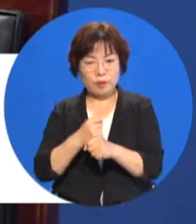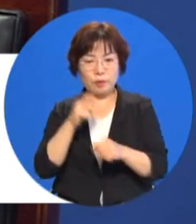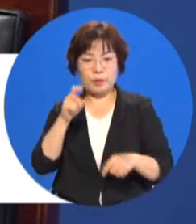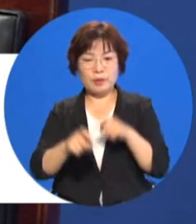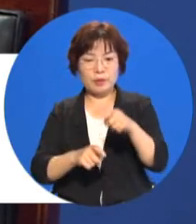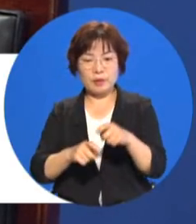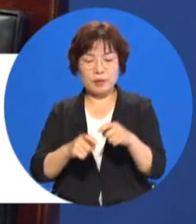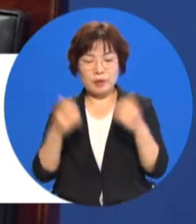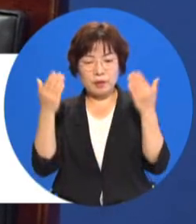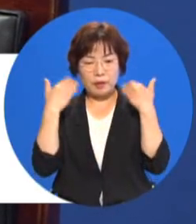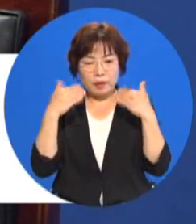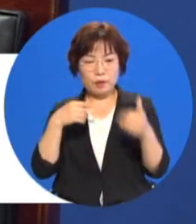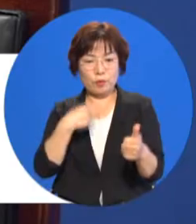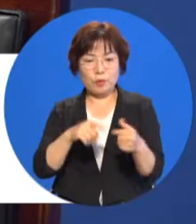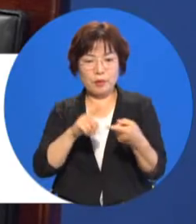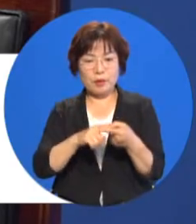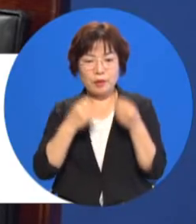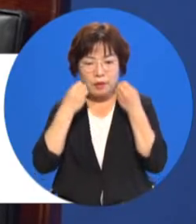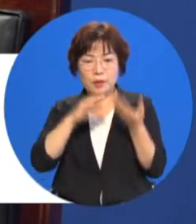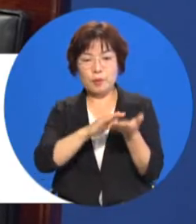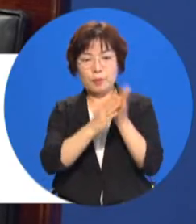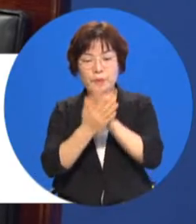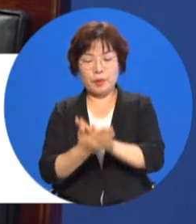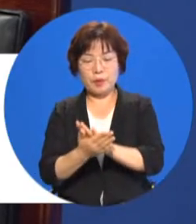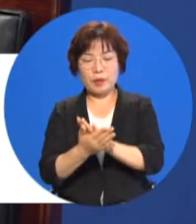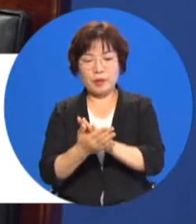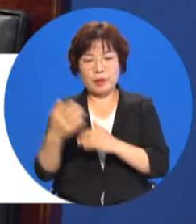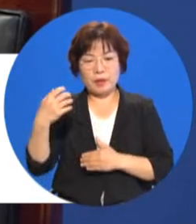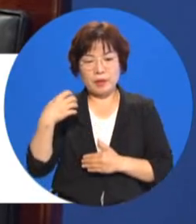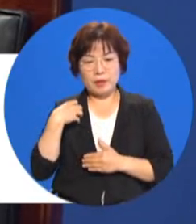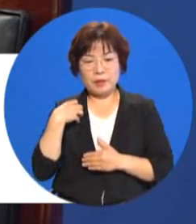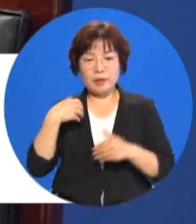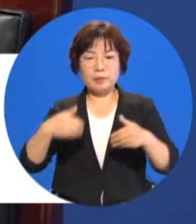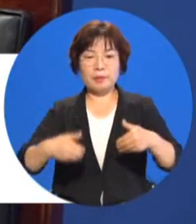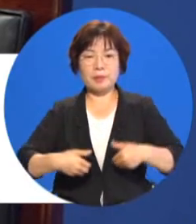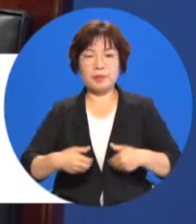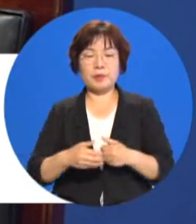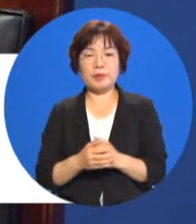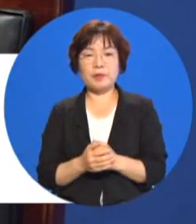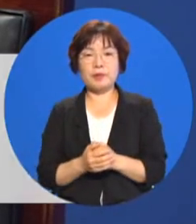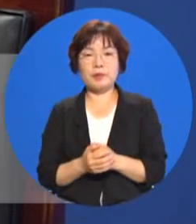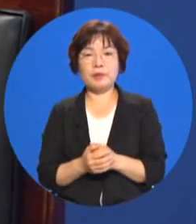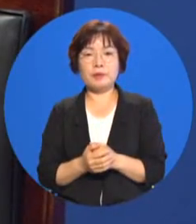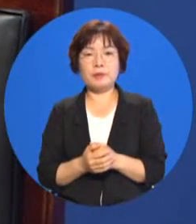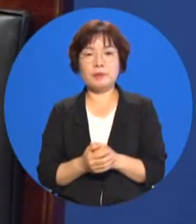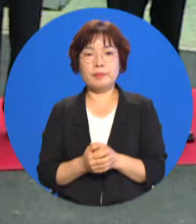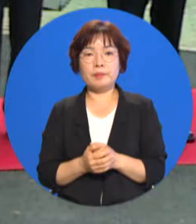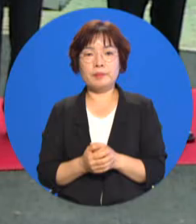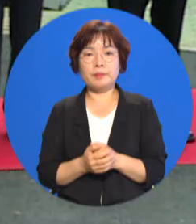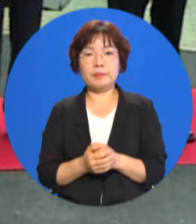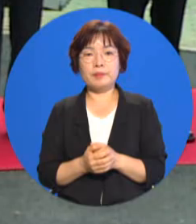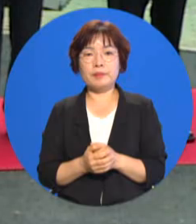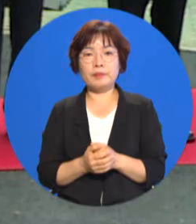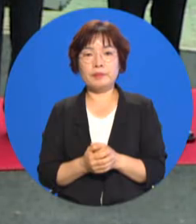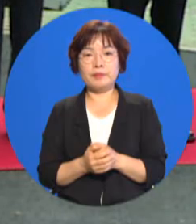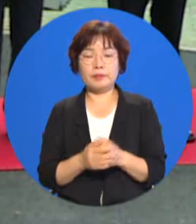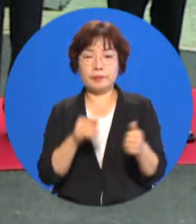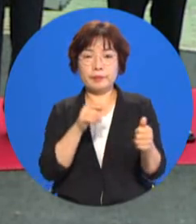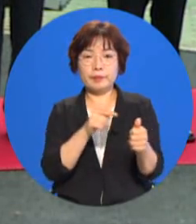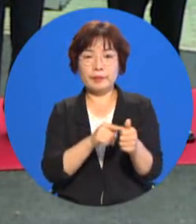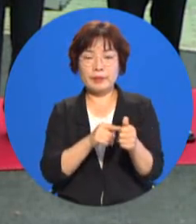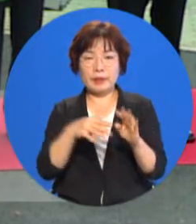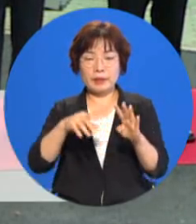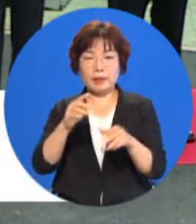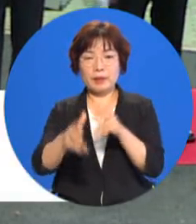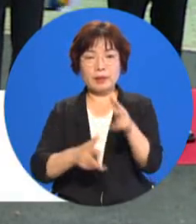실천하고 그래서 우리 애들 교육에서 새로운 변화를 끌어내야 된다고 이야기를 했습니다. 장 교육감은